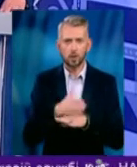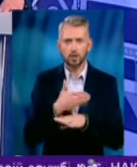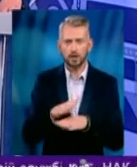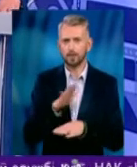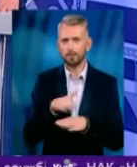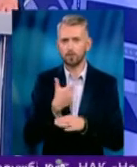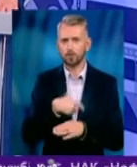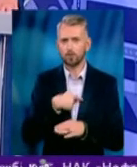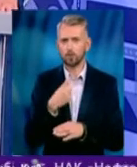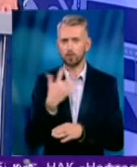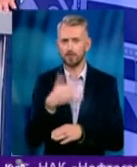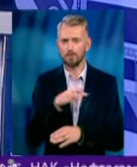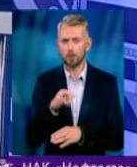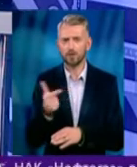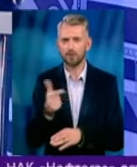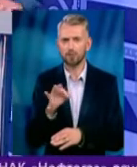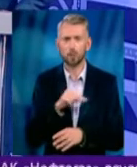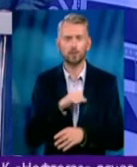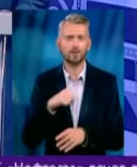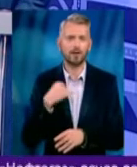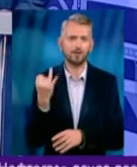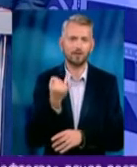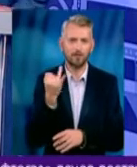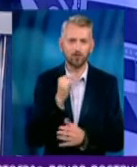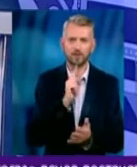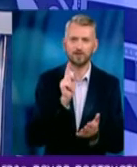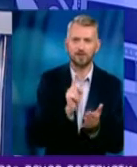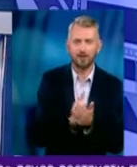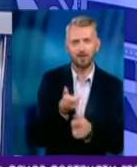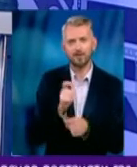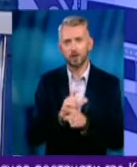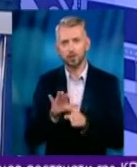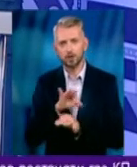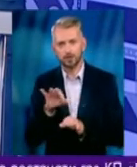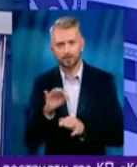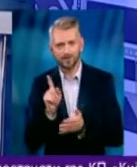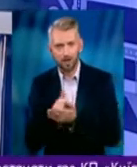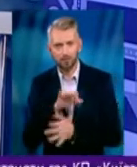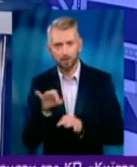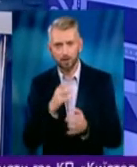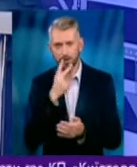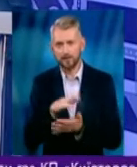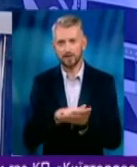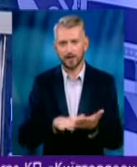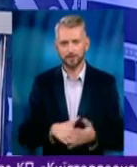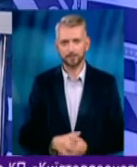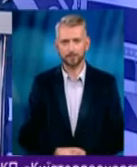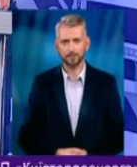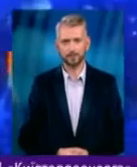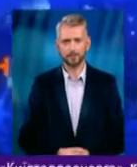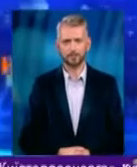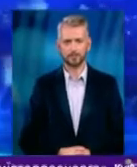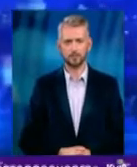собою 150 мільйонів гривень. Про найцікавіші, вдалі та не дуже проєкти у сюжеті нашої журналістки Ксенії Лущик.